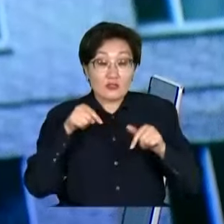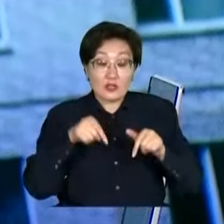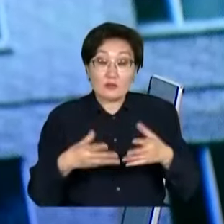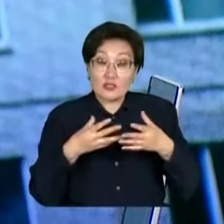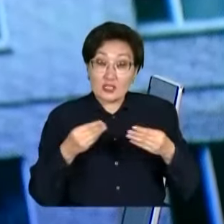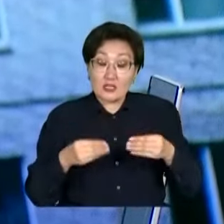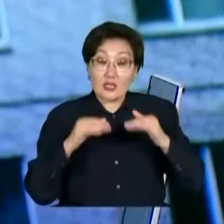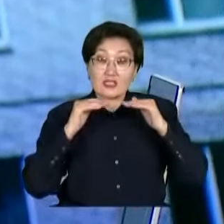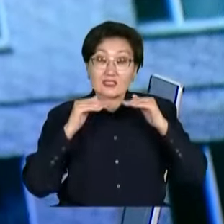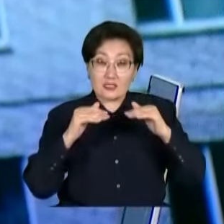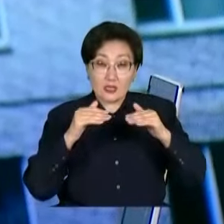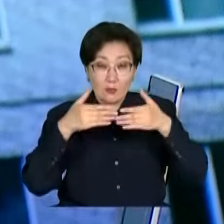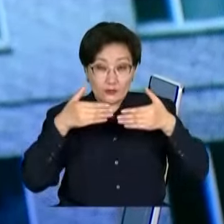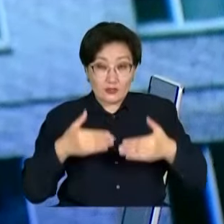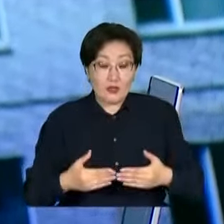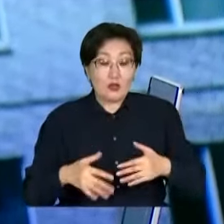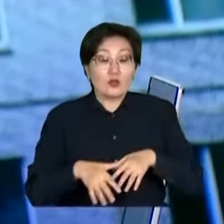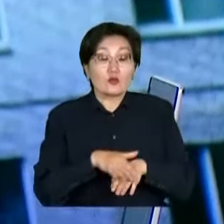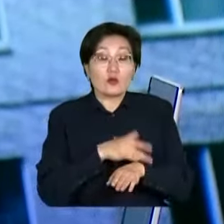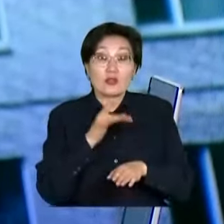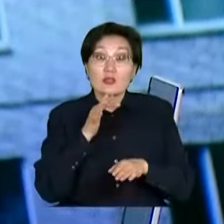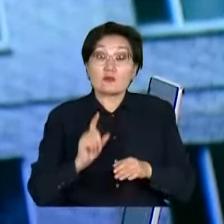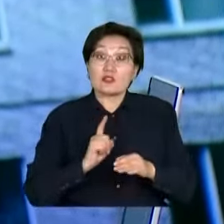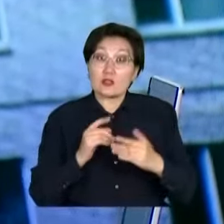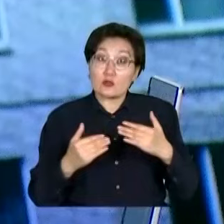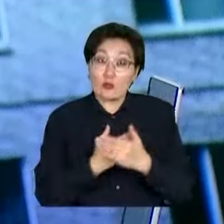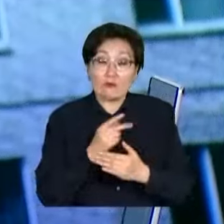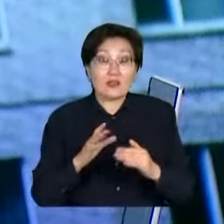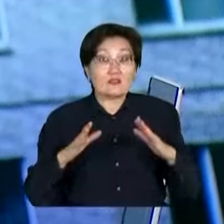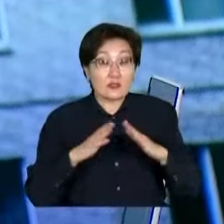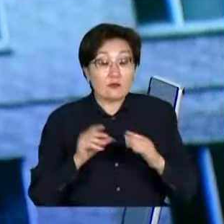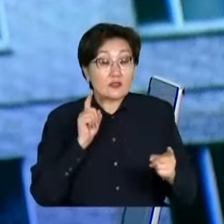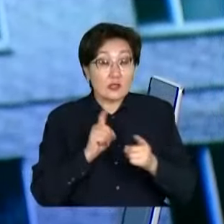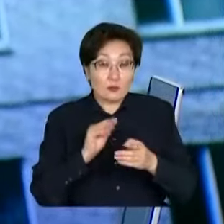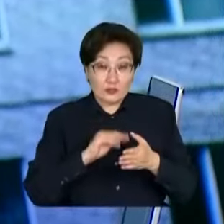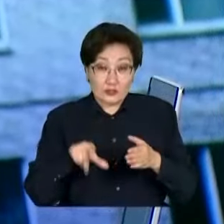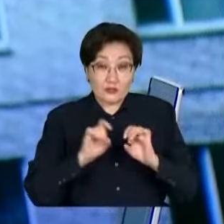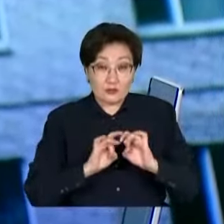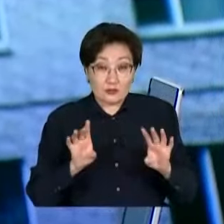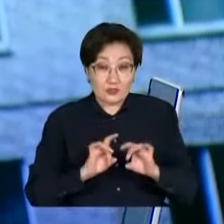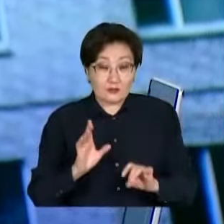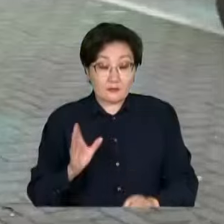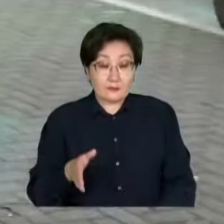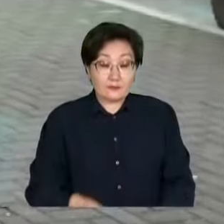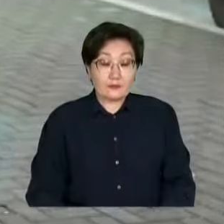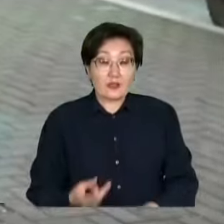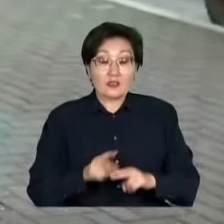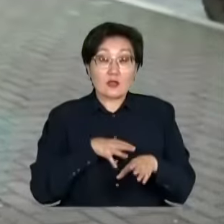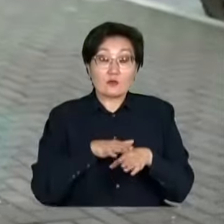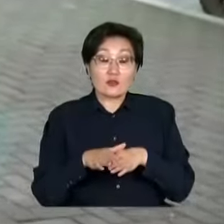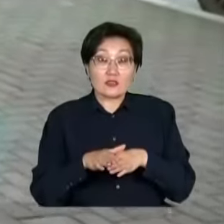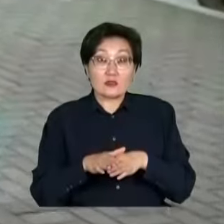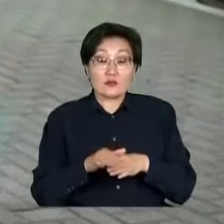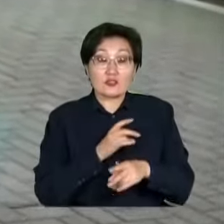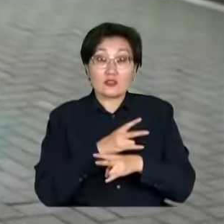потолки. Жильцами, которые долгое время ждали новое жилье, встретилась наш корреспондент Нургулялина. Это полностью заражение